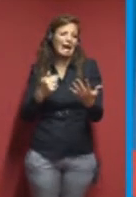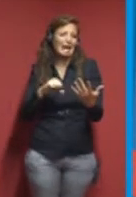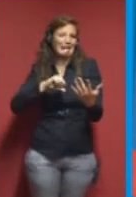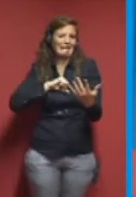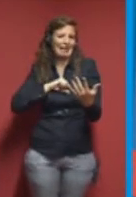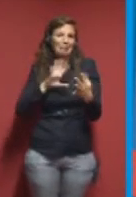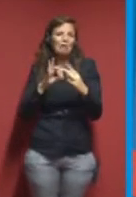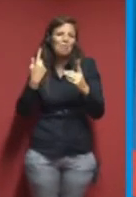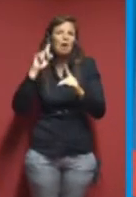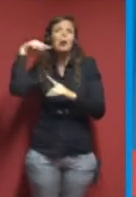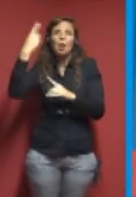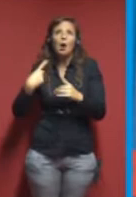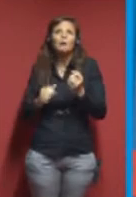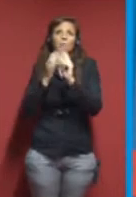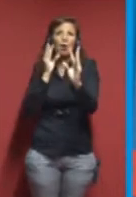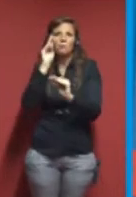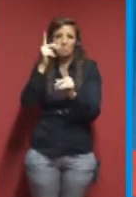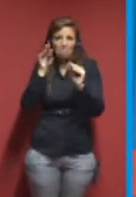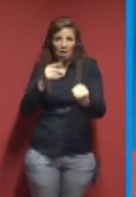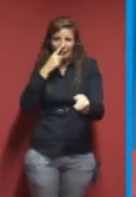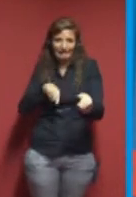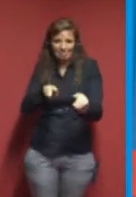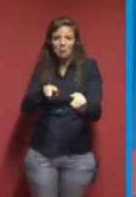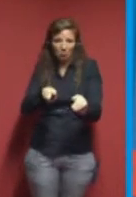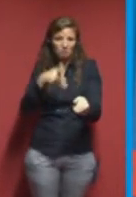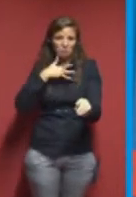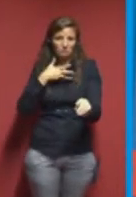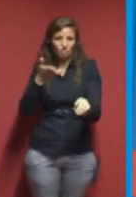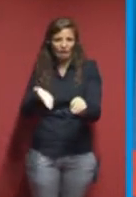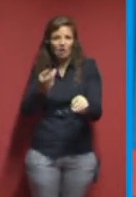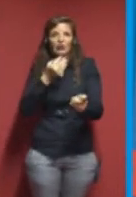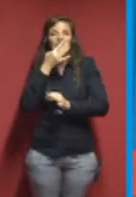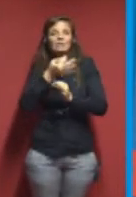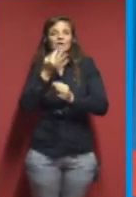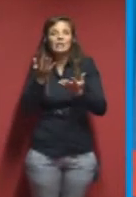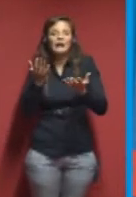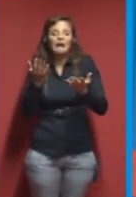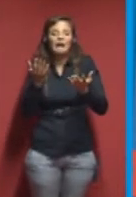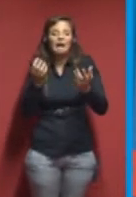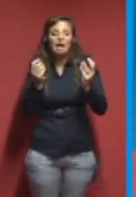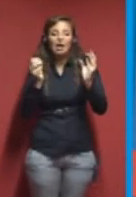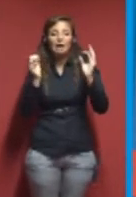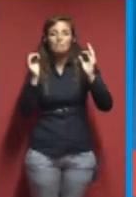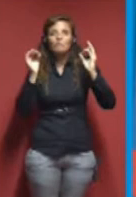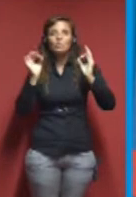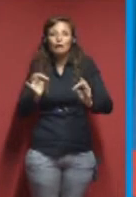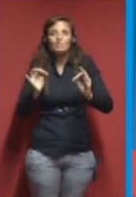a londra l'iss è un vero e proprio e proprio